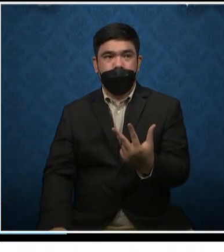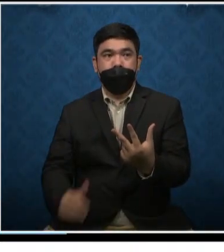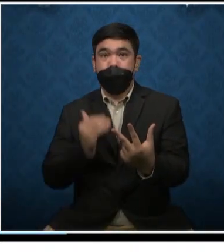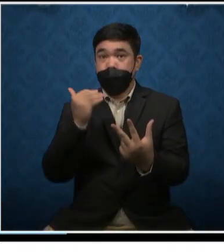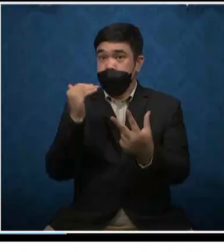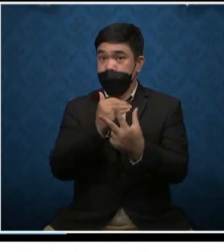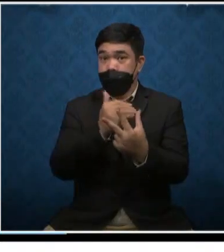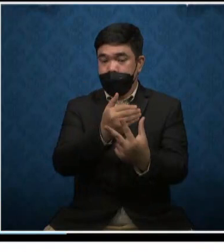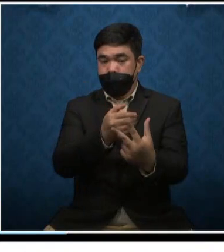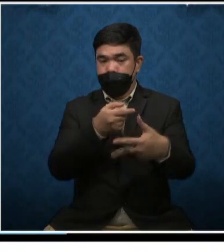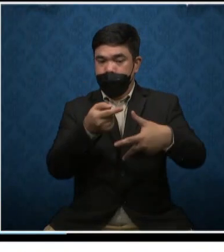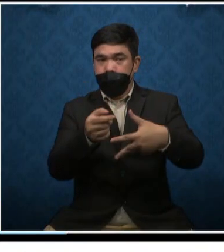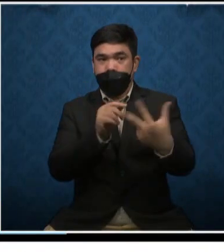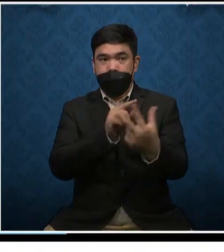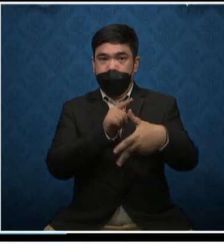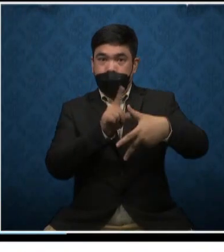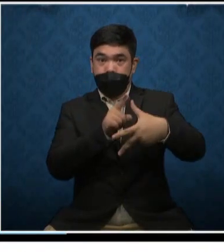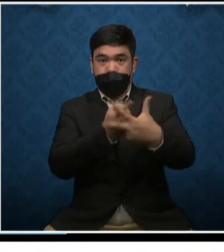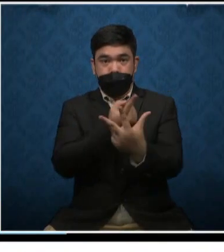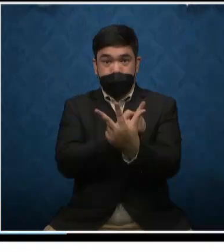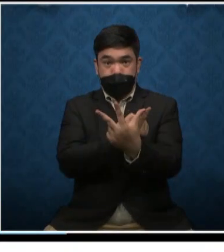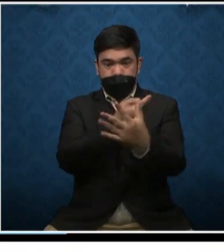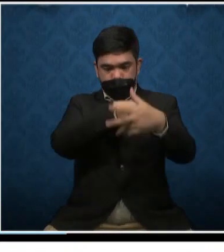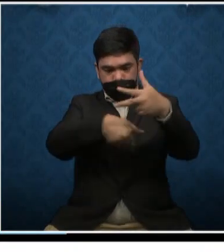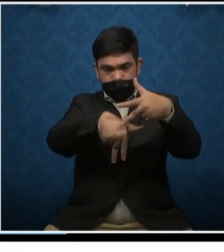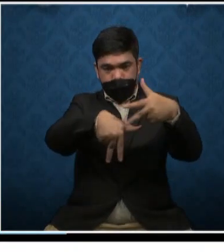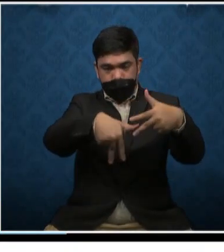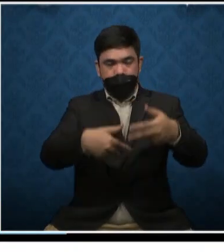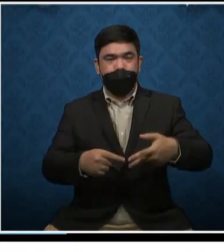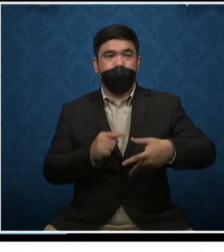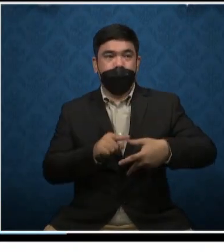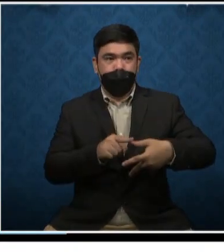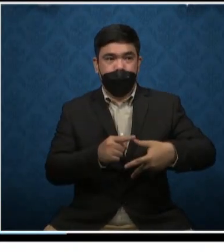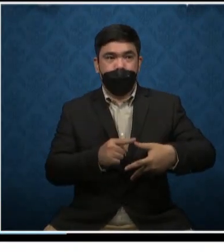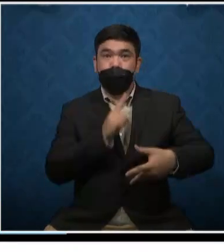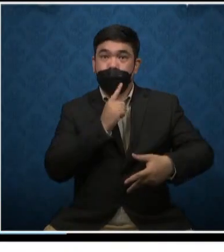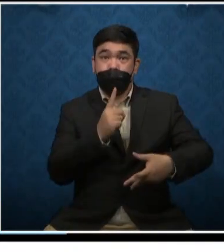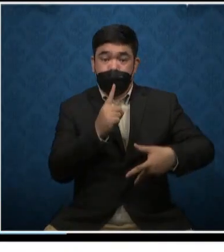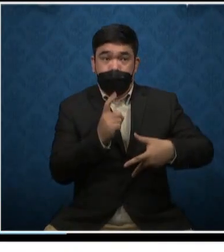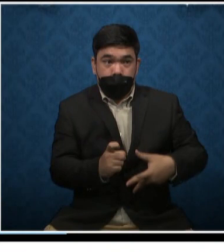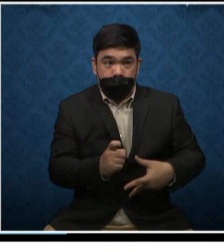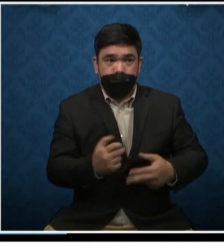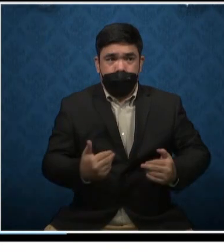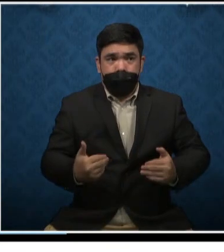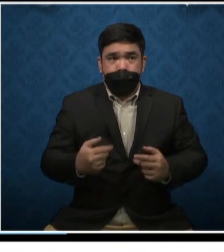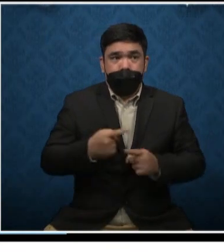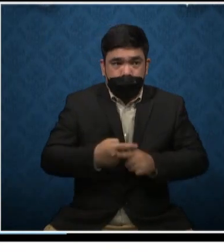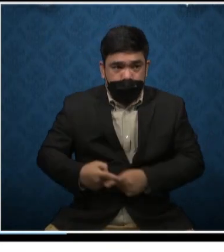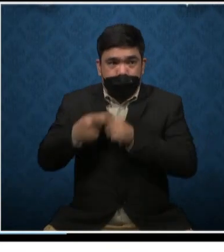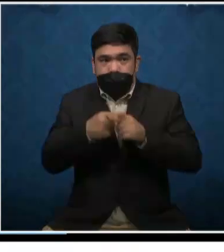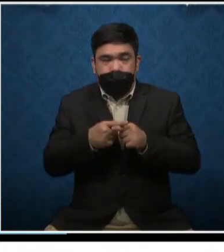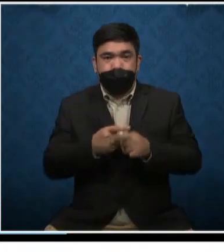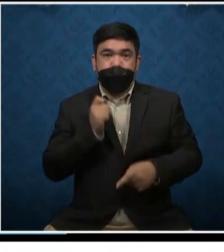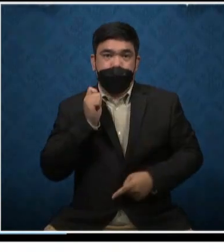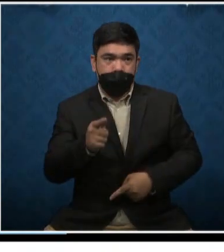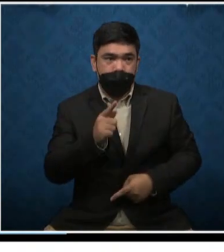ธิประโยชน์3กรณีคือกรณีเจ็บกรณีประสบอันตรายหรือเจ็บป่วย